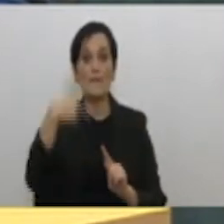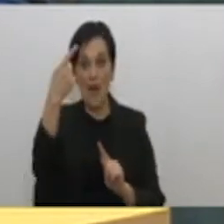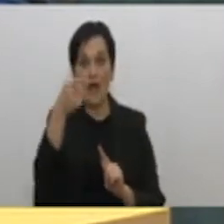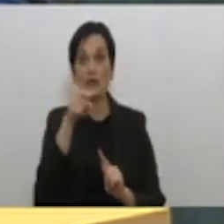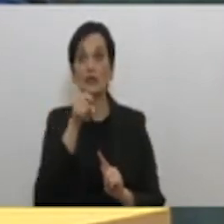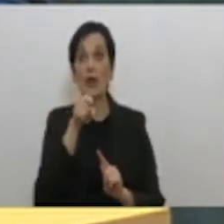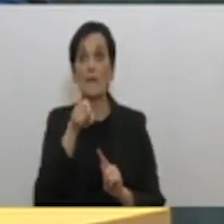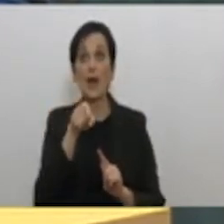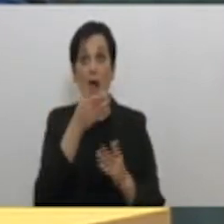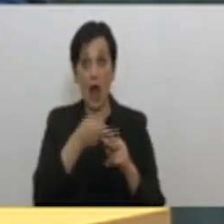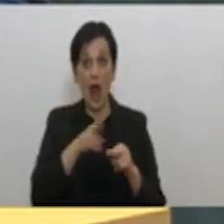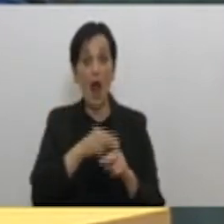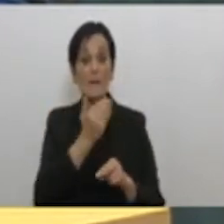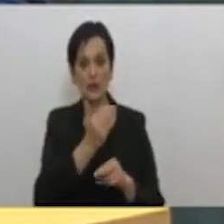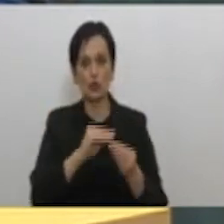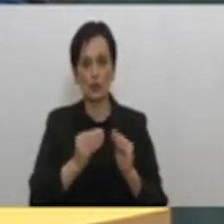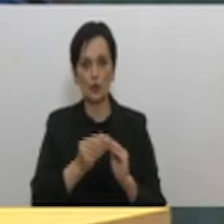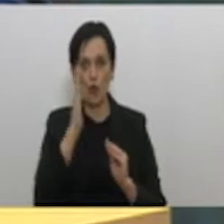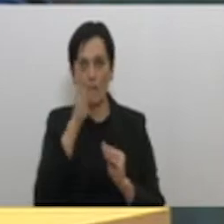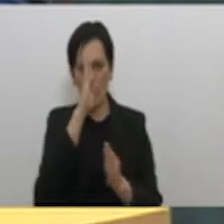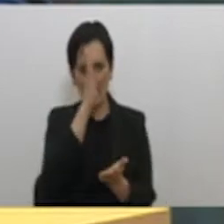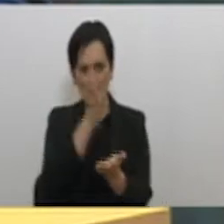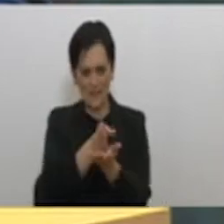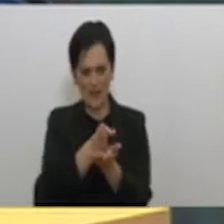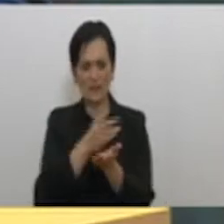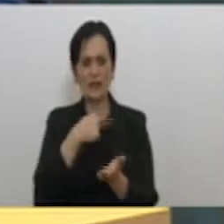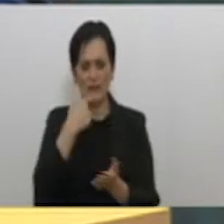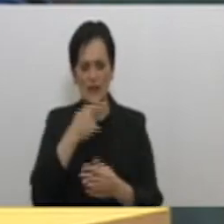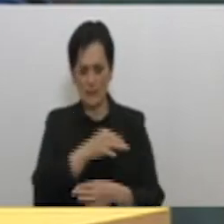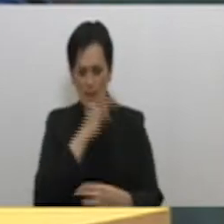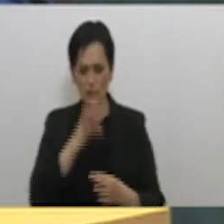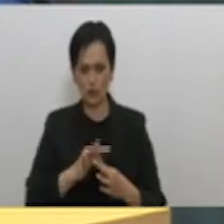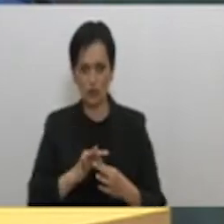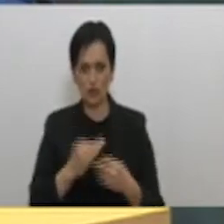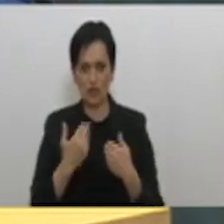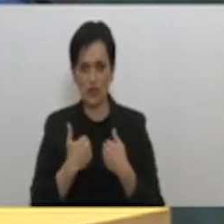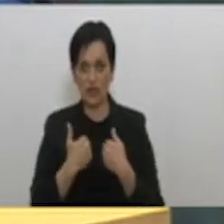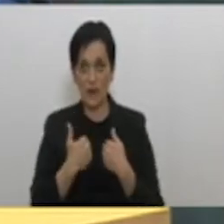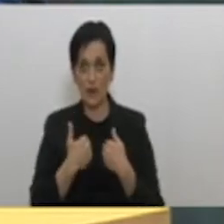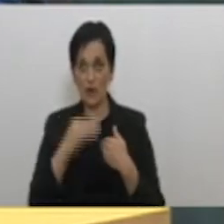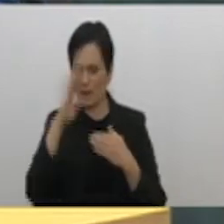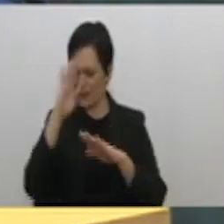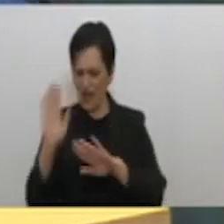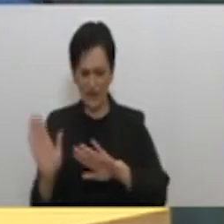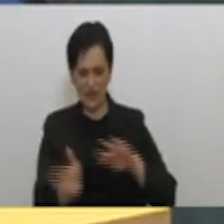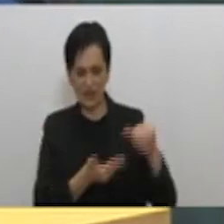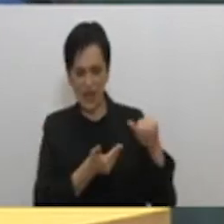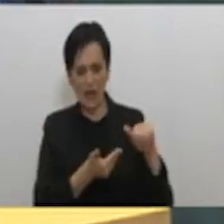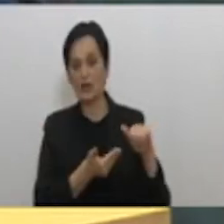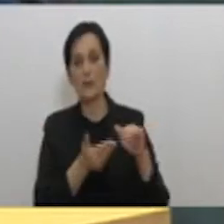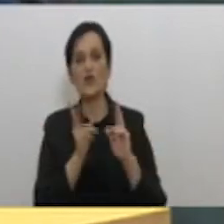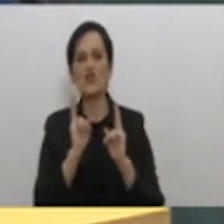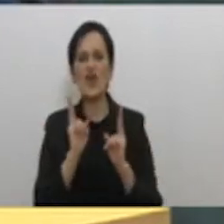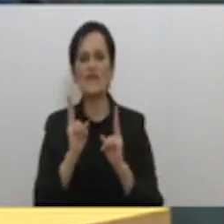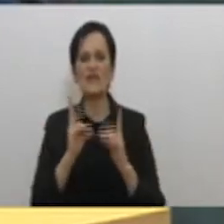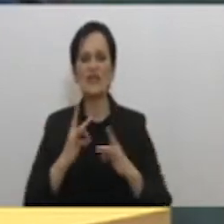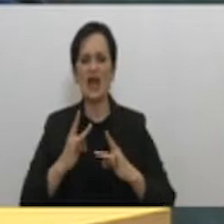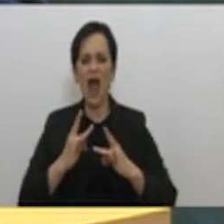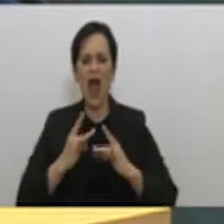amatica moțo ulicne bazustat. Pilda piruat scade, teli pasul cu zgheblobi. Da, nebe, tam asta vino, vin me gagi